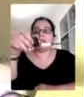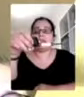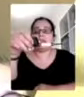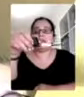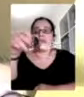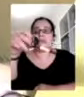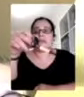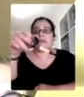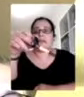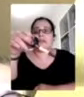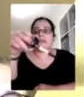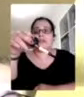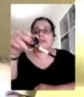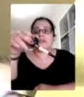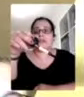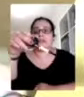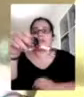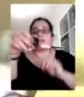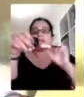arada